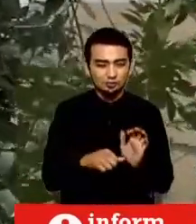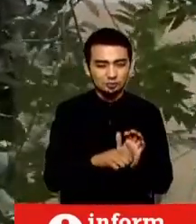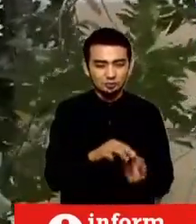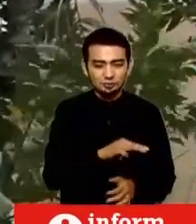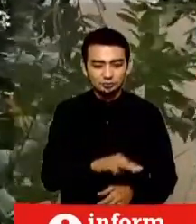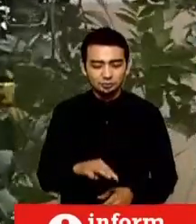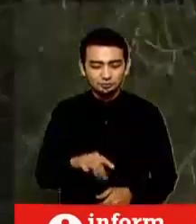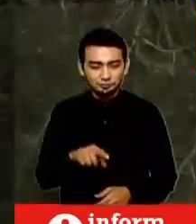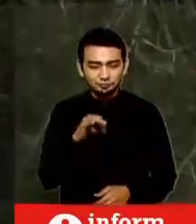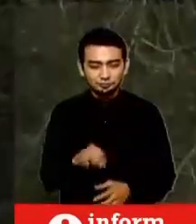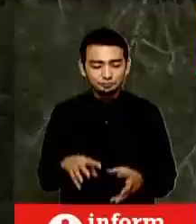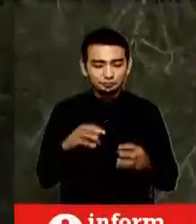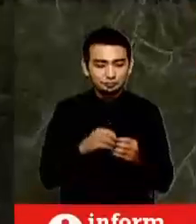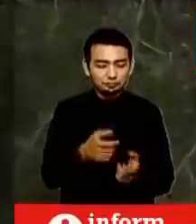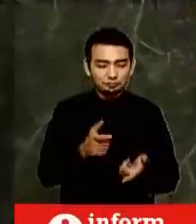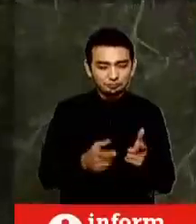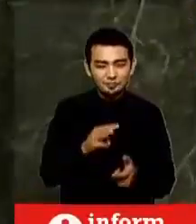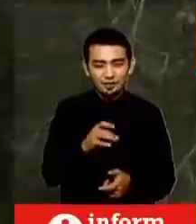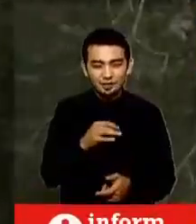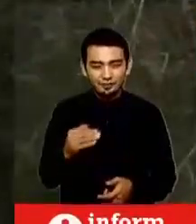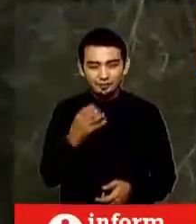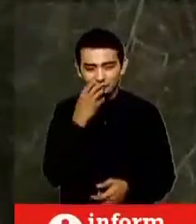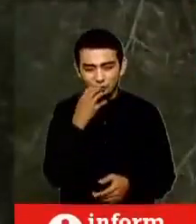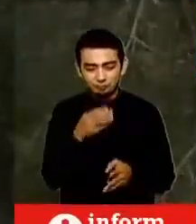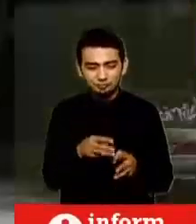тенге. Что касается существующих тарифов за тепло,